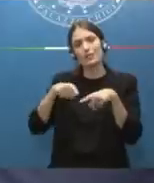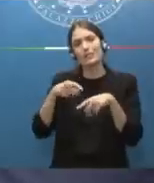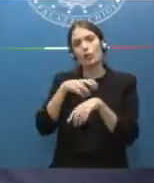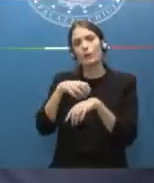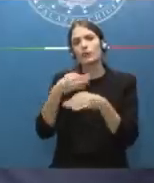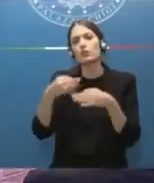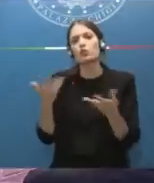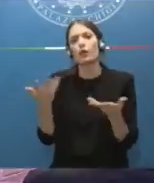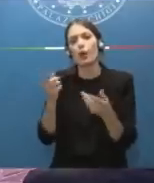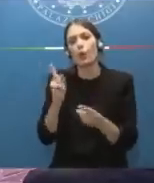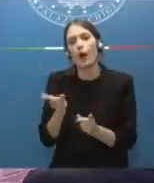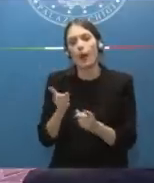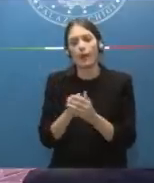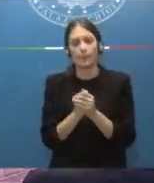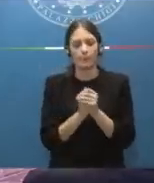Grazie.